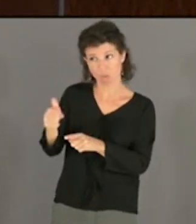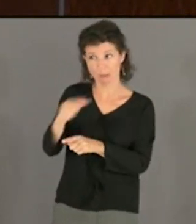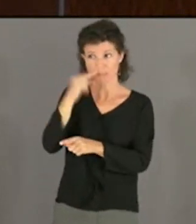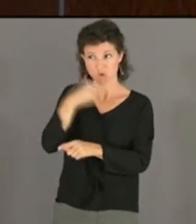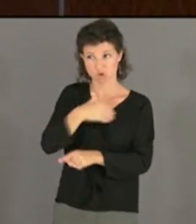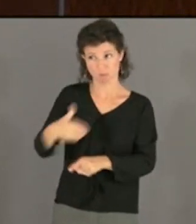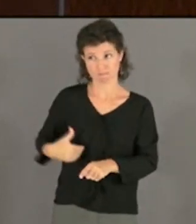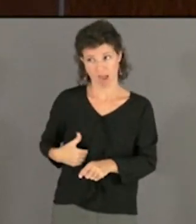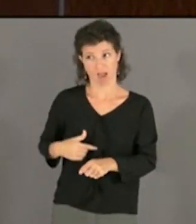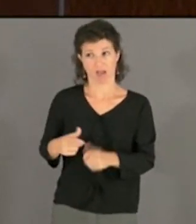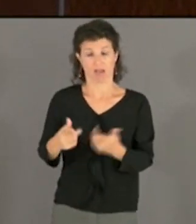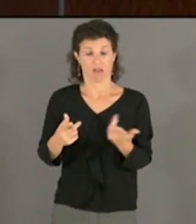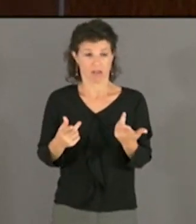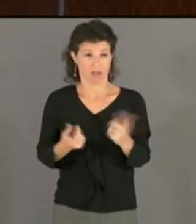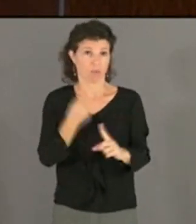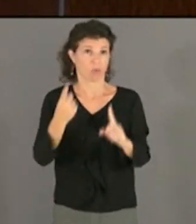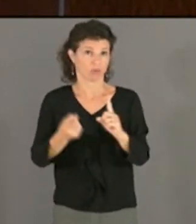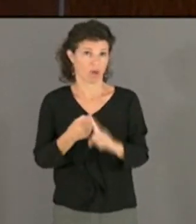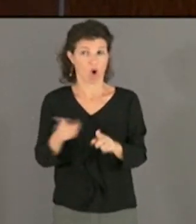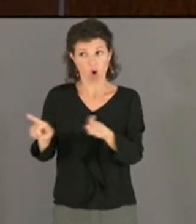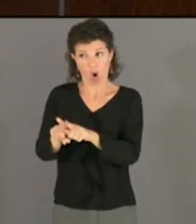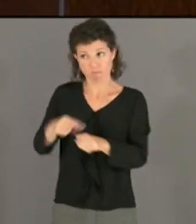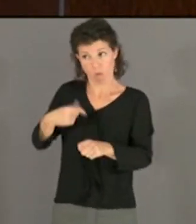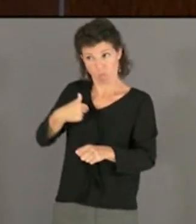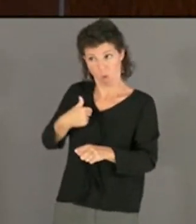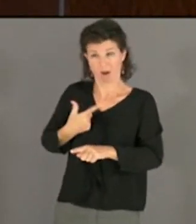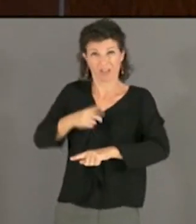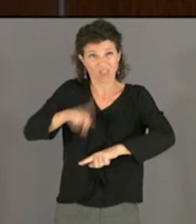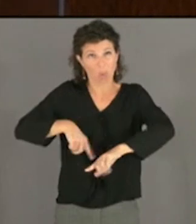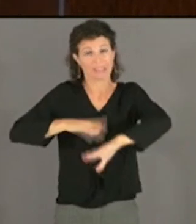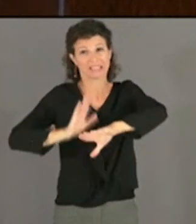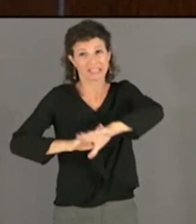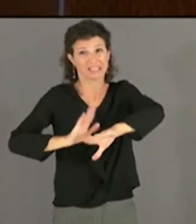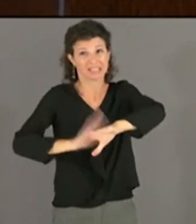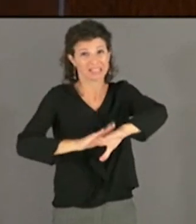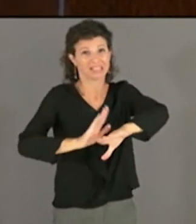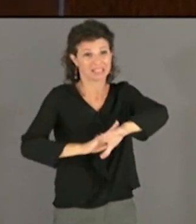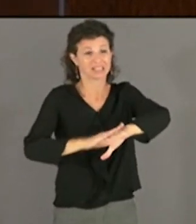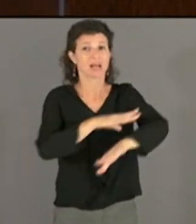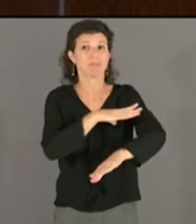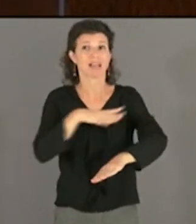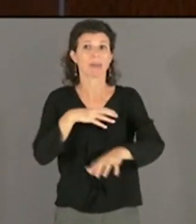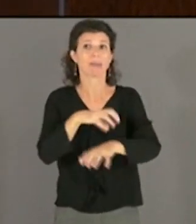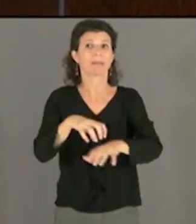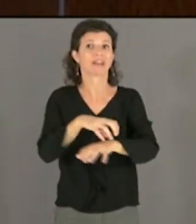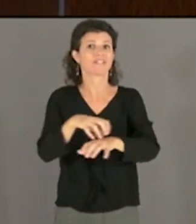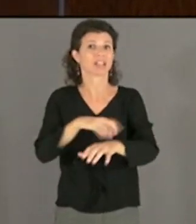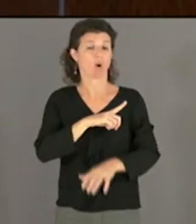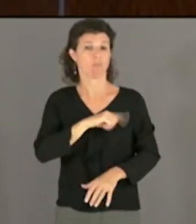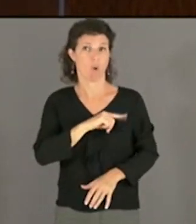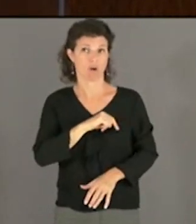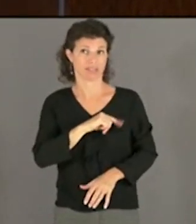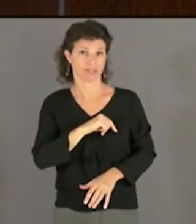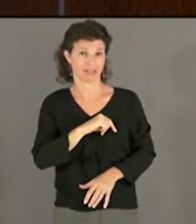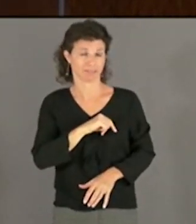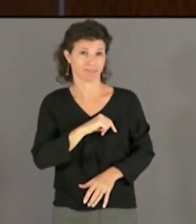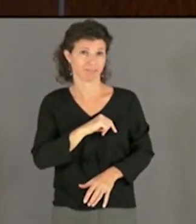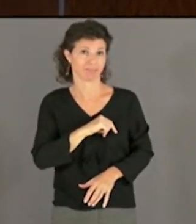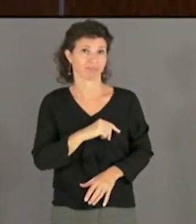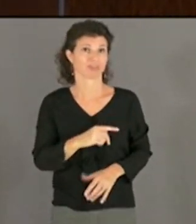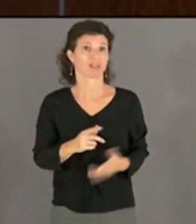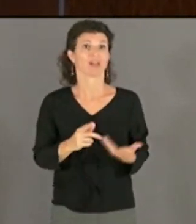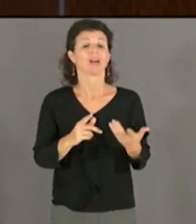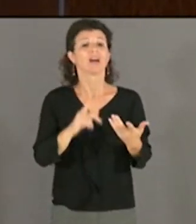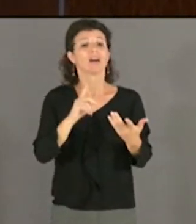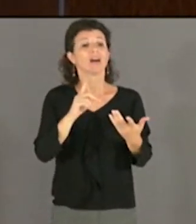vous puissiez alerter davantage, alerter à nouveau madame la préfète de police, pour que ce qui se passe